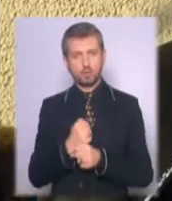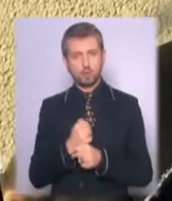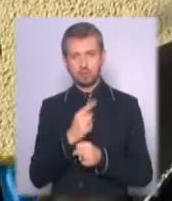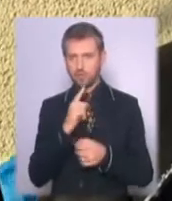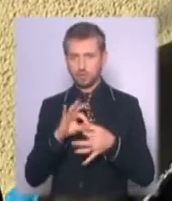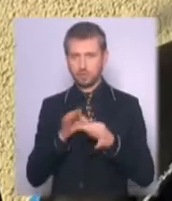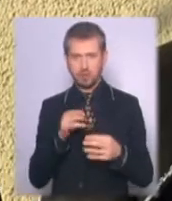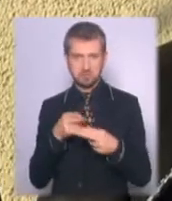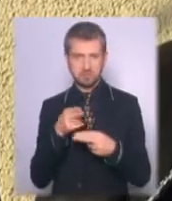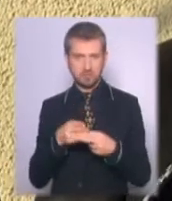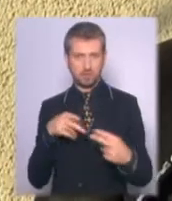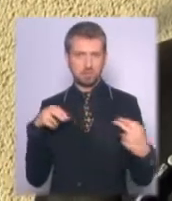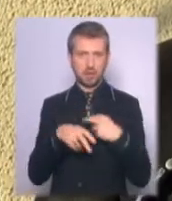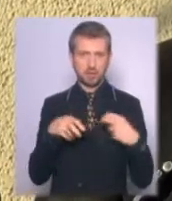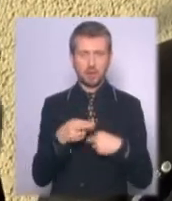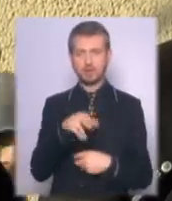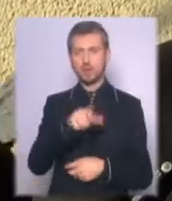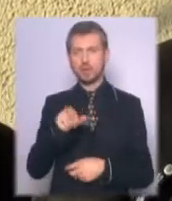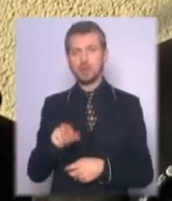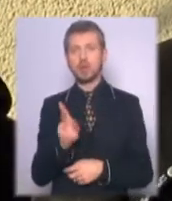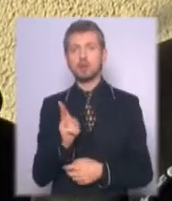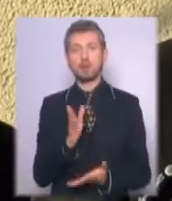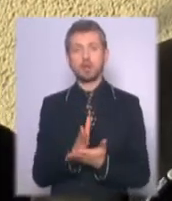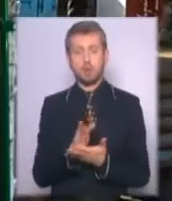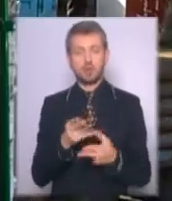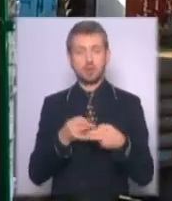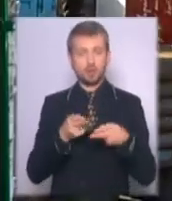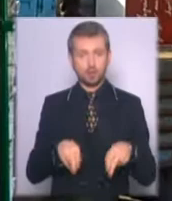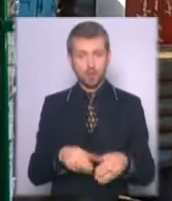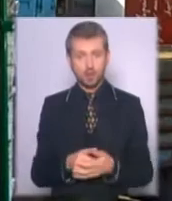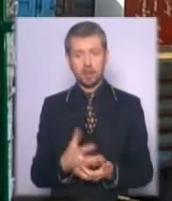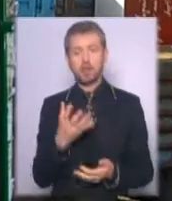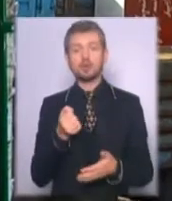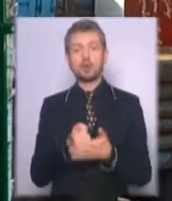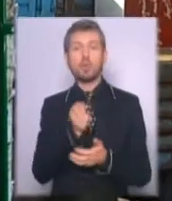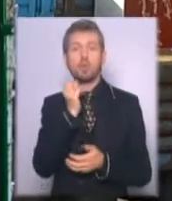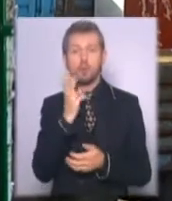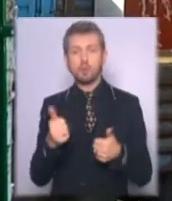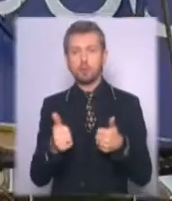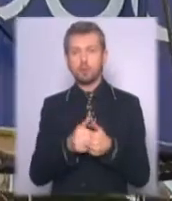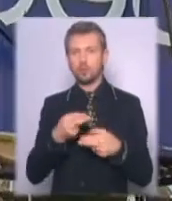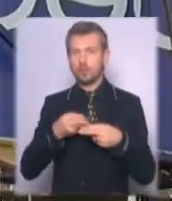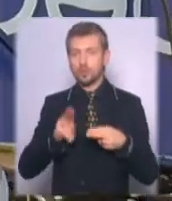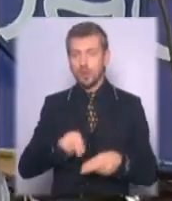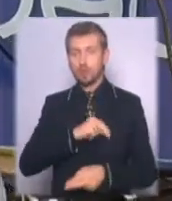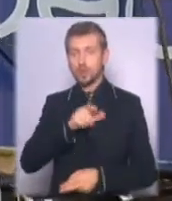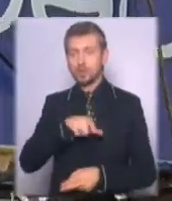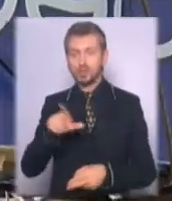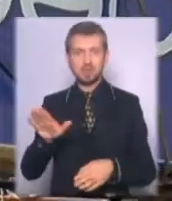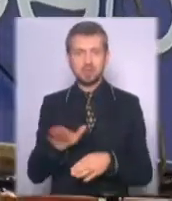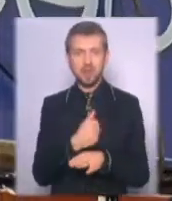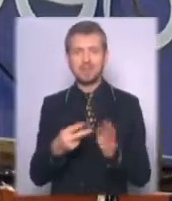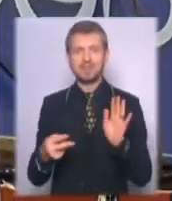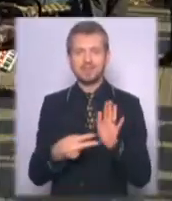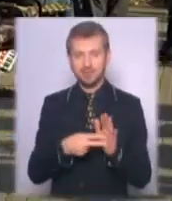в пересуванні для тих людей, хто знаходиться на вокзалі. Ще до опівдня поблизу залізничного вокзалу працівники прибрали 7